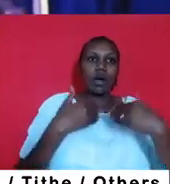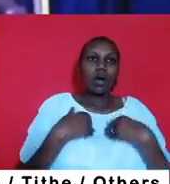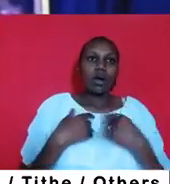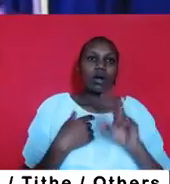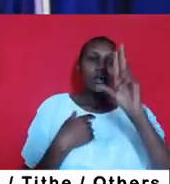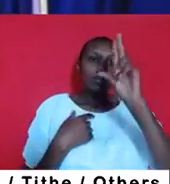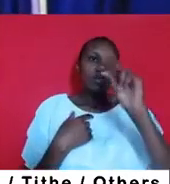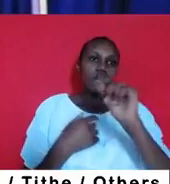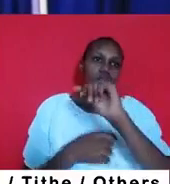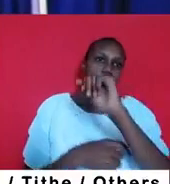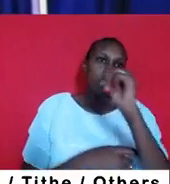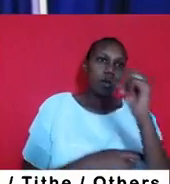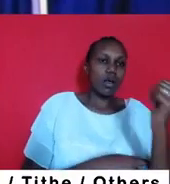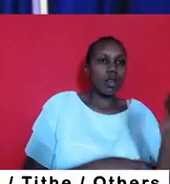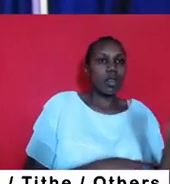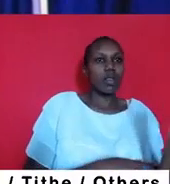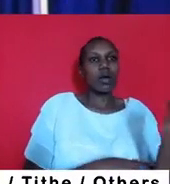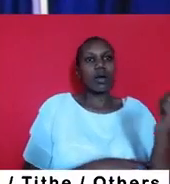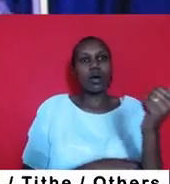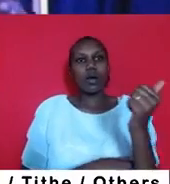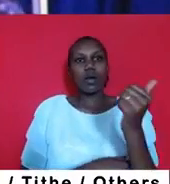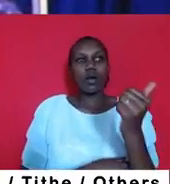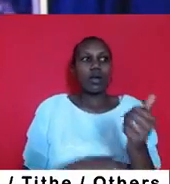wewe, hakuna